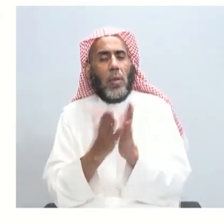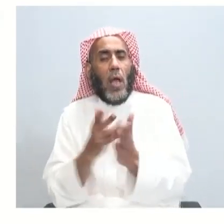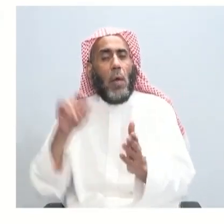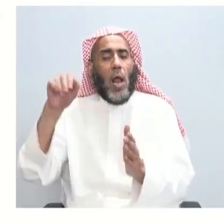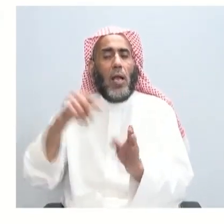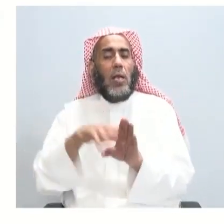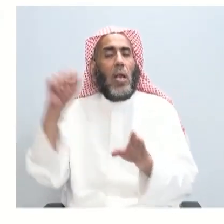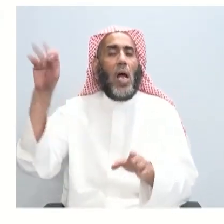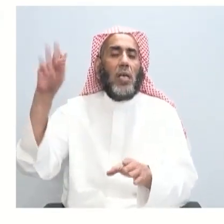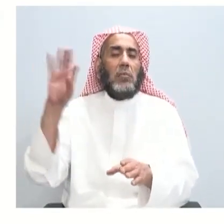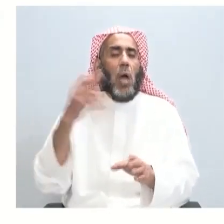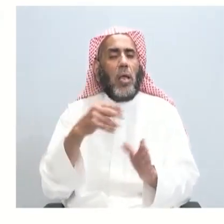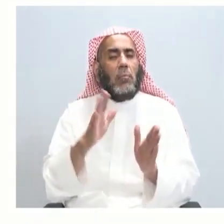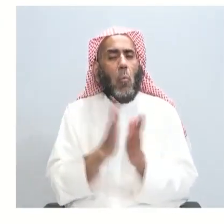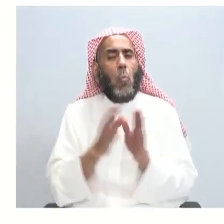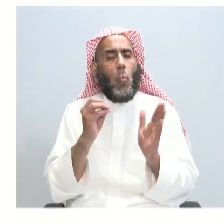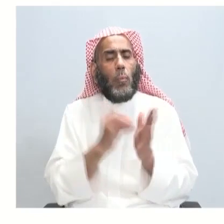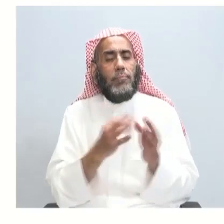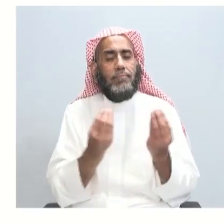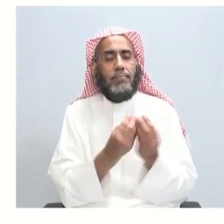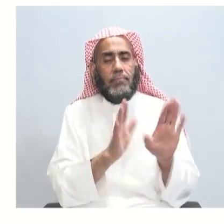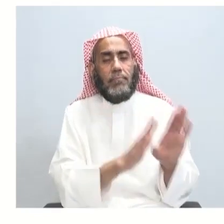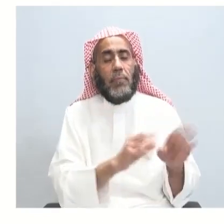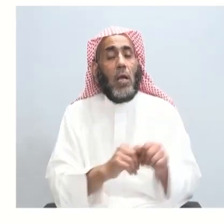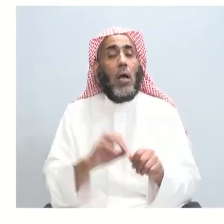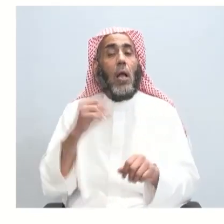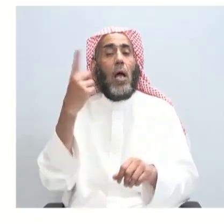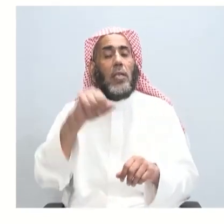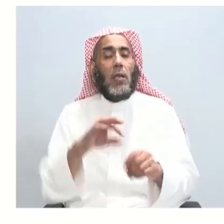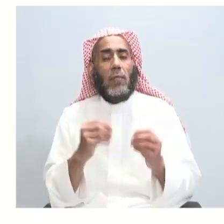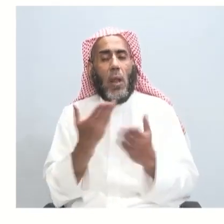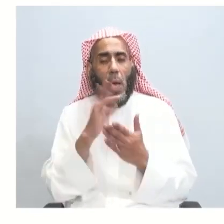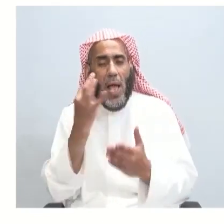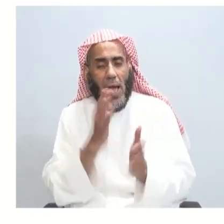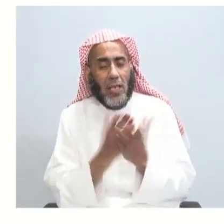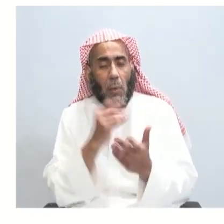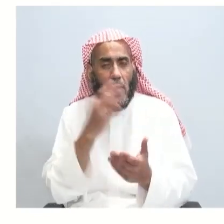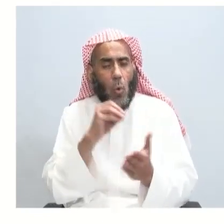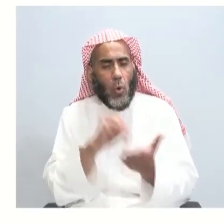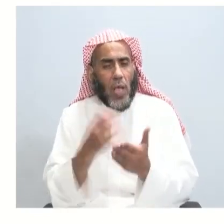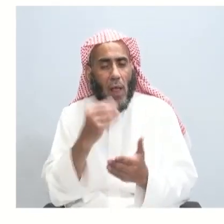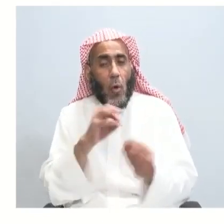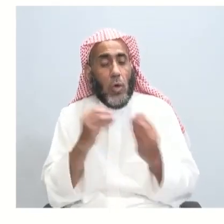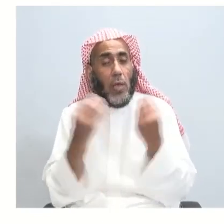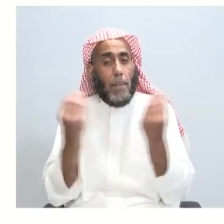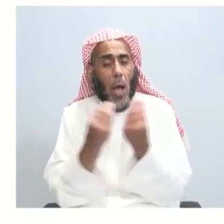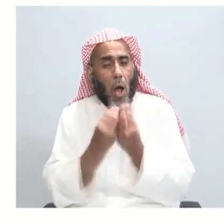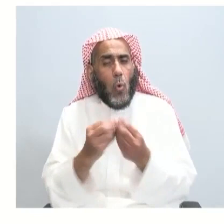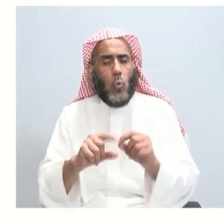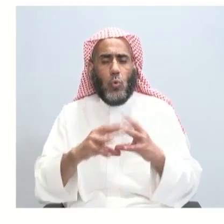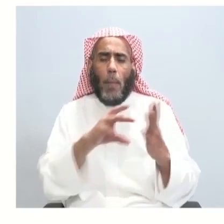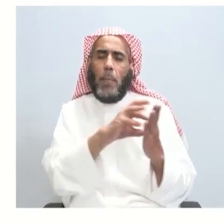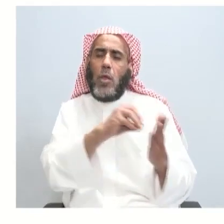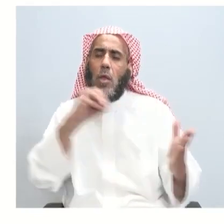الخيل للاصمعي الحادي عشر في معاجم الالفاظ اذا وجدنا اللفظ وجدنا معه جميع